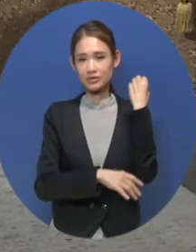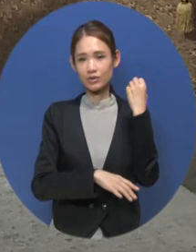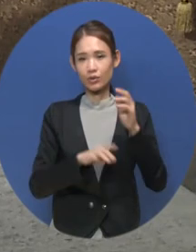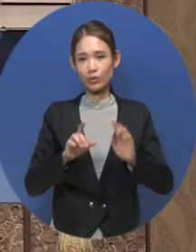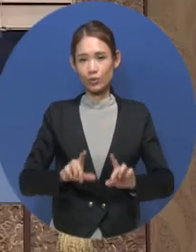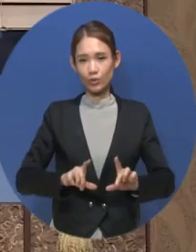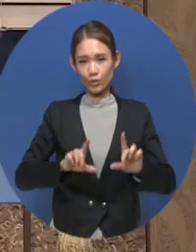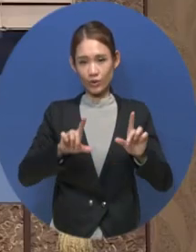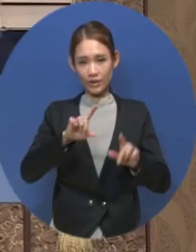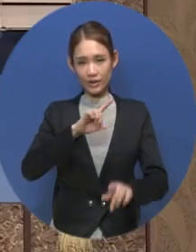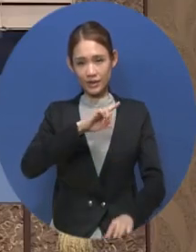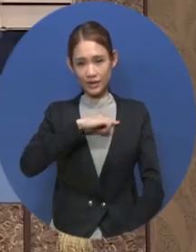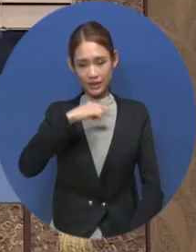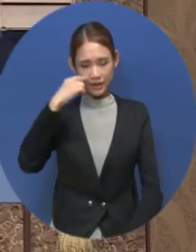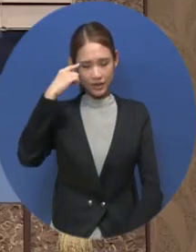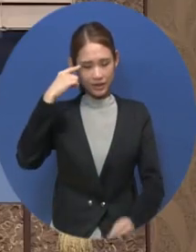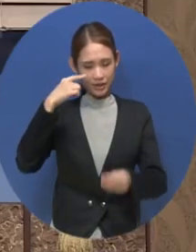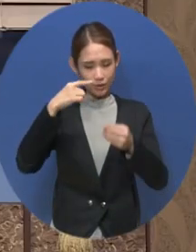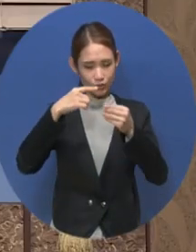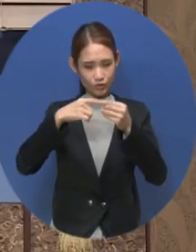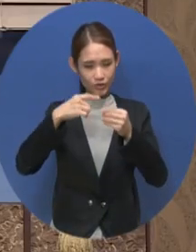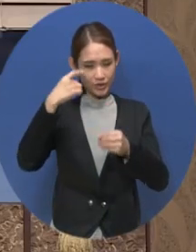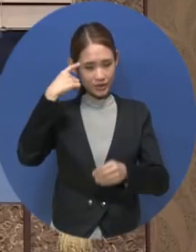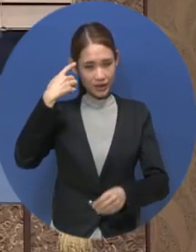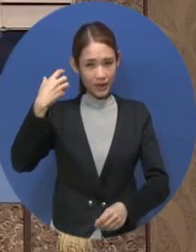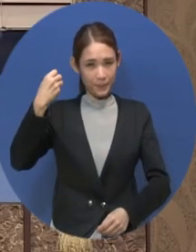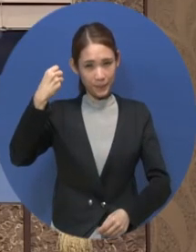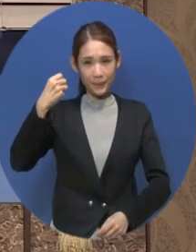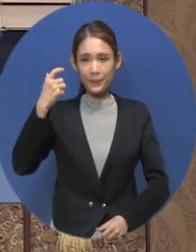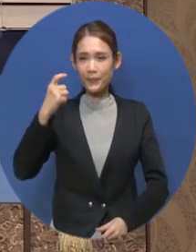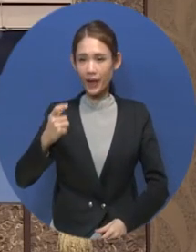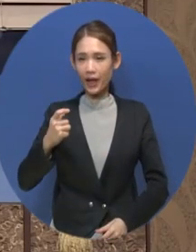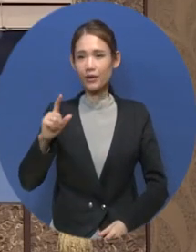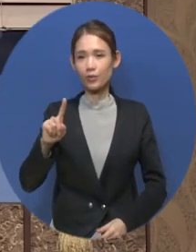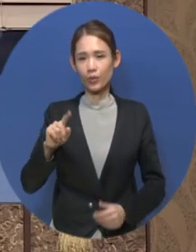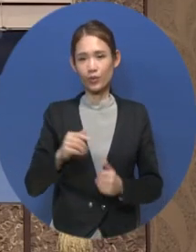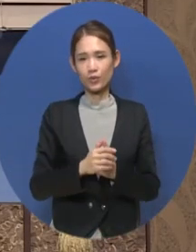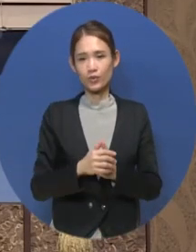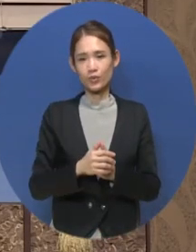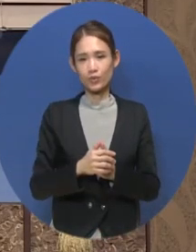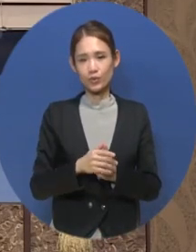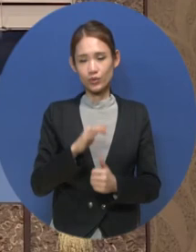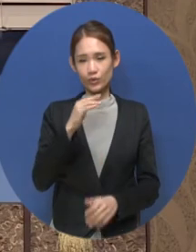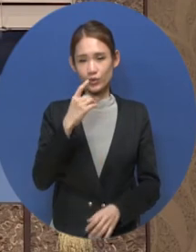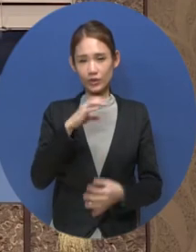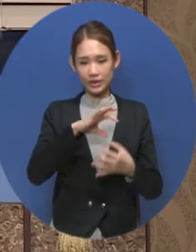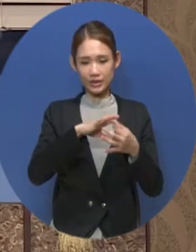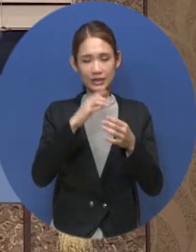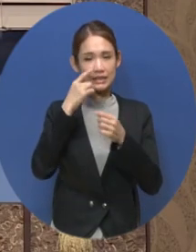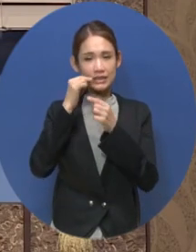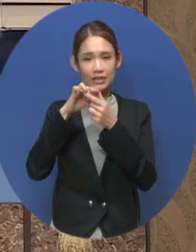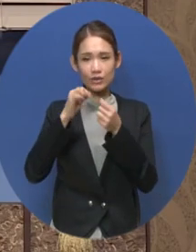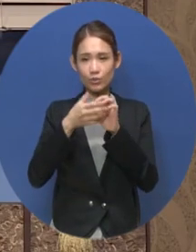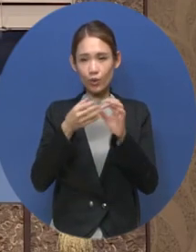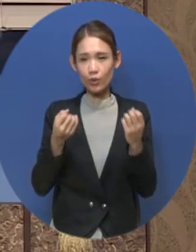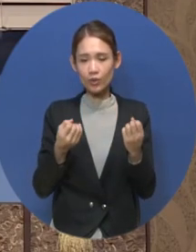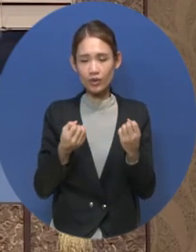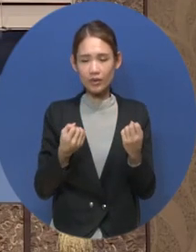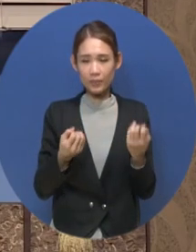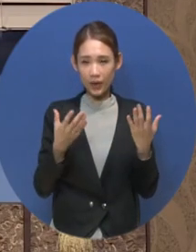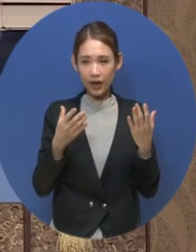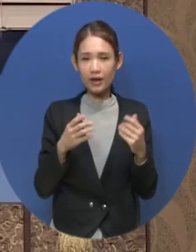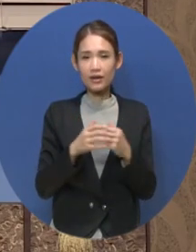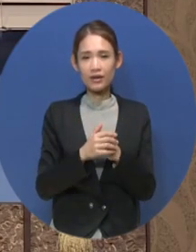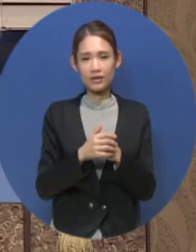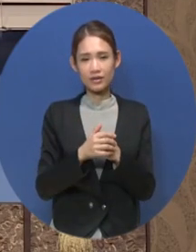그 올해 금년도에 있을 네. 가장 우선시하고 있는 대회가 사실은 도쿄 패럴림픽 대회입니다. 그렇죠.